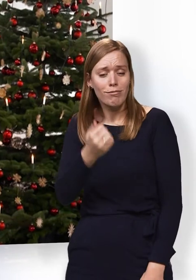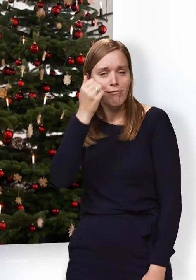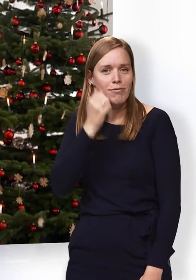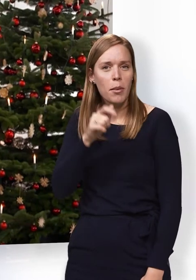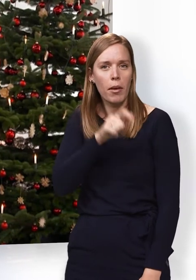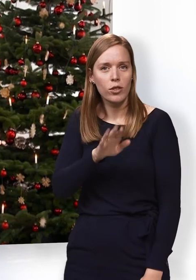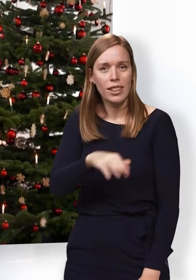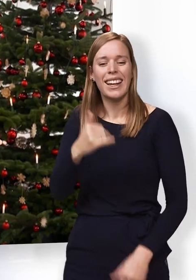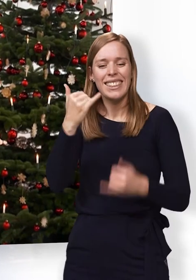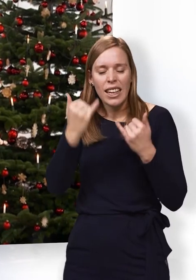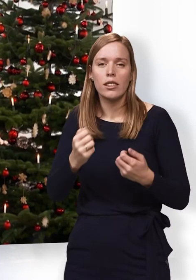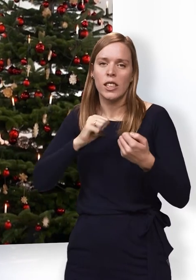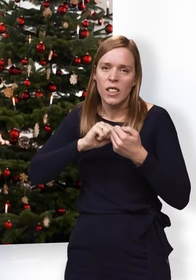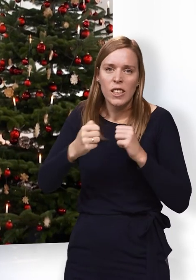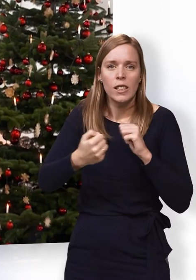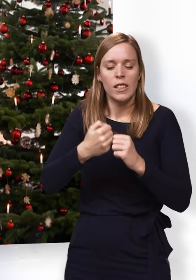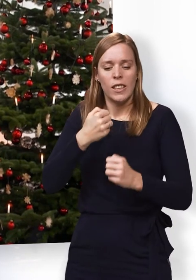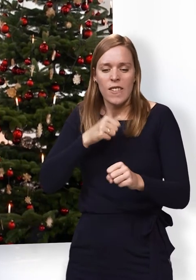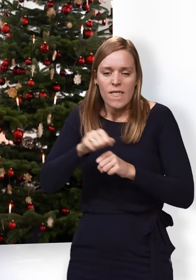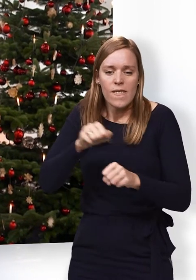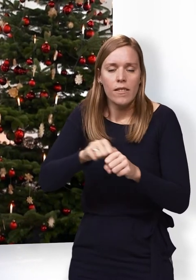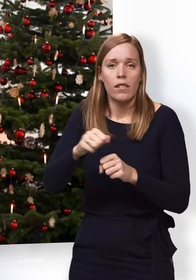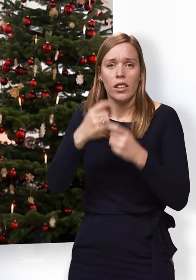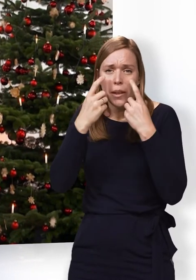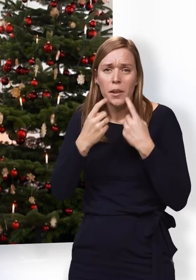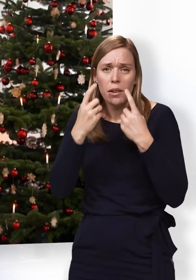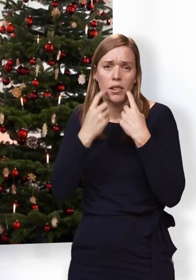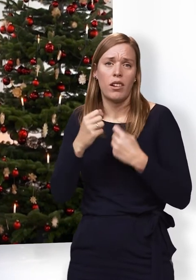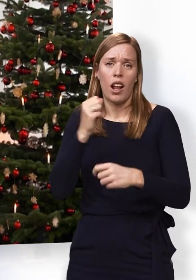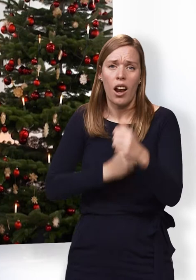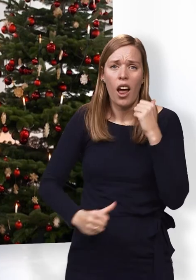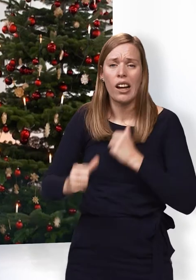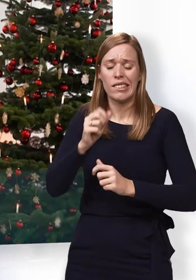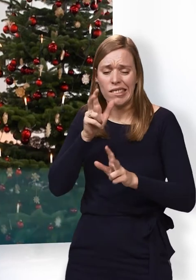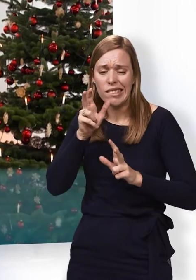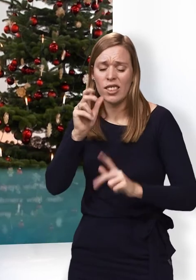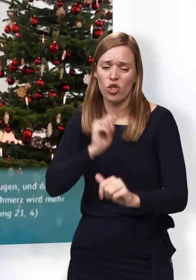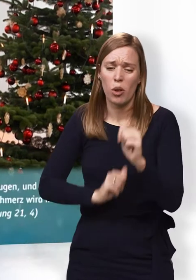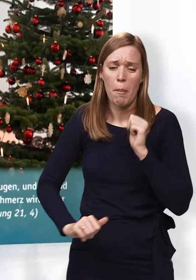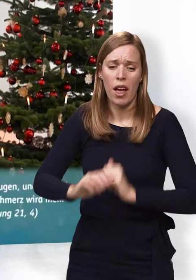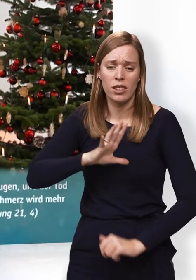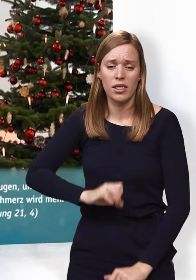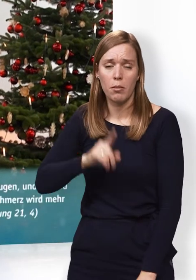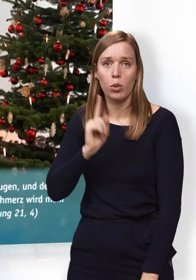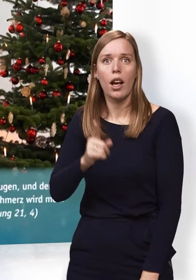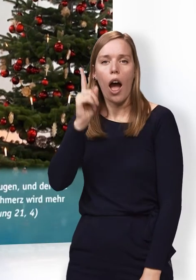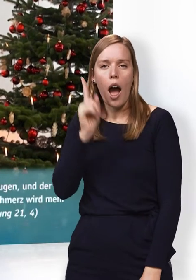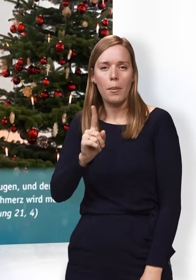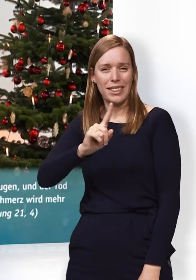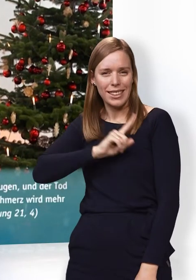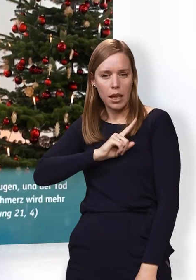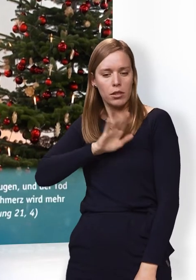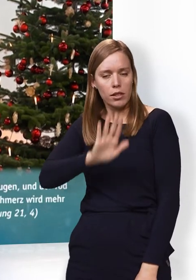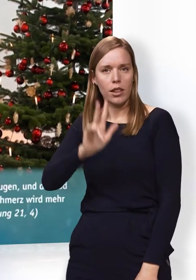jetzt habt ihr noch zu kämpfen mit den Tränen, mit dem Leid, mit dem Geschrei, mit dem Schmerz. Aber ich, euer Gott,